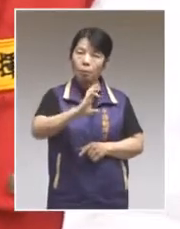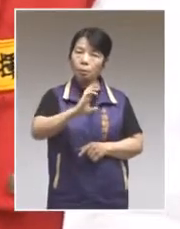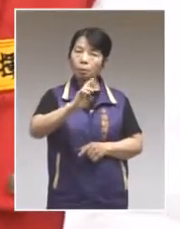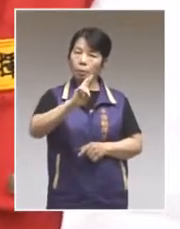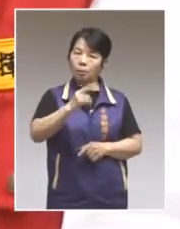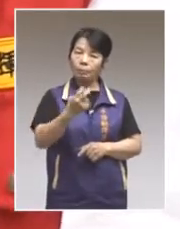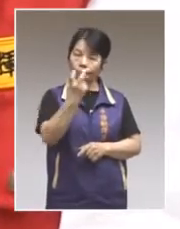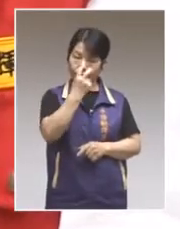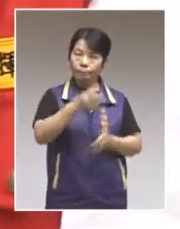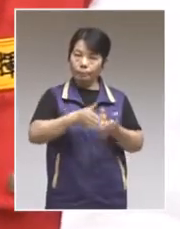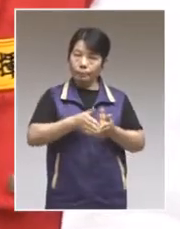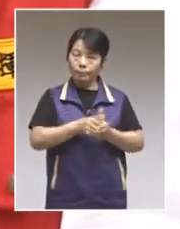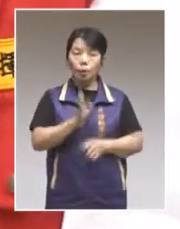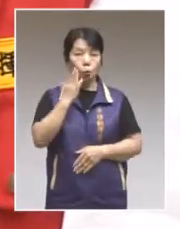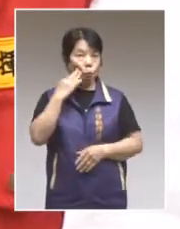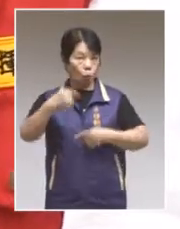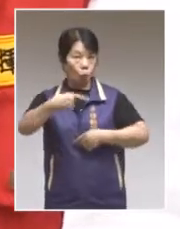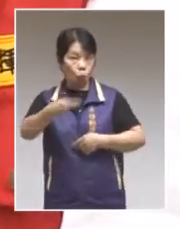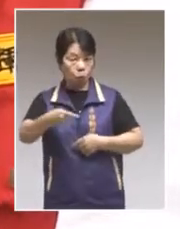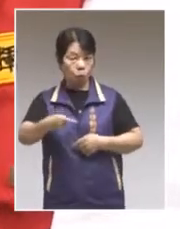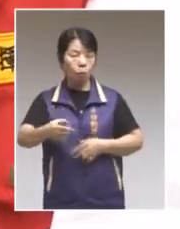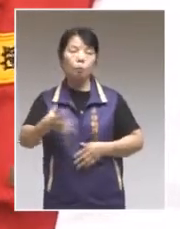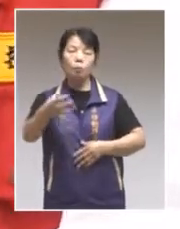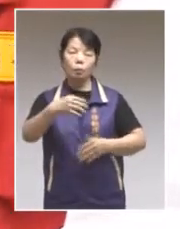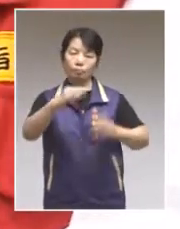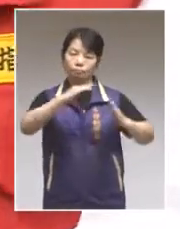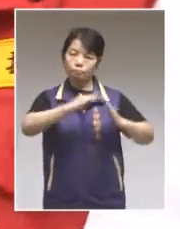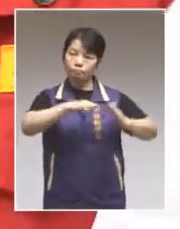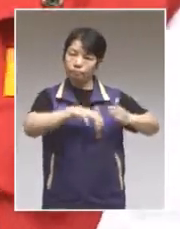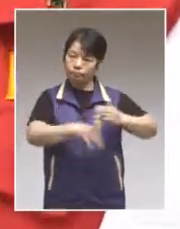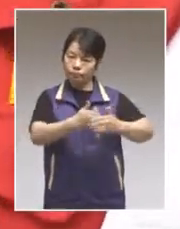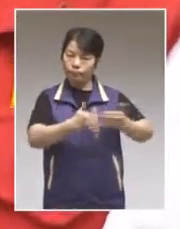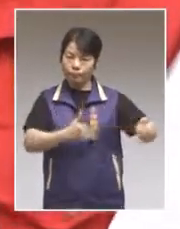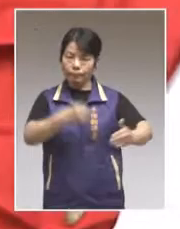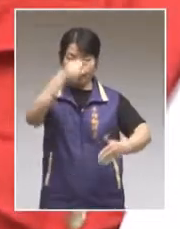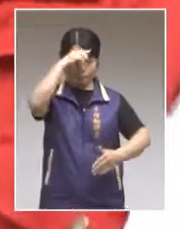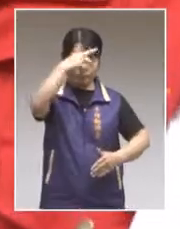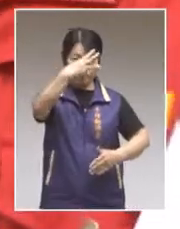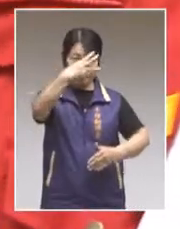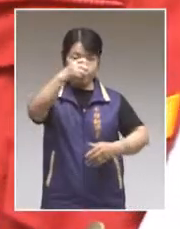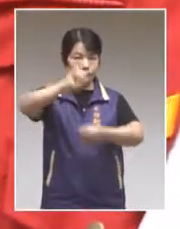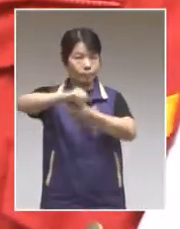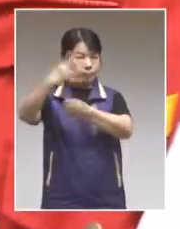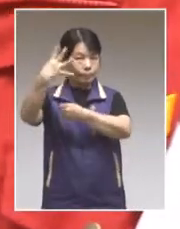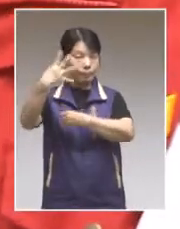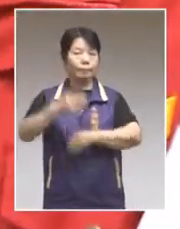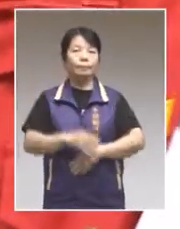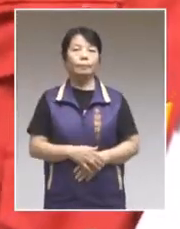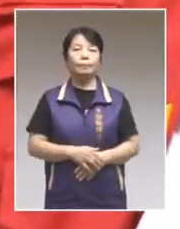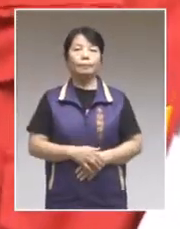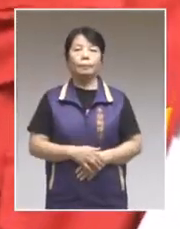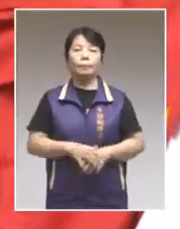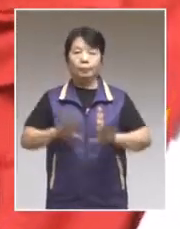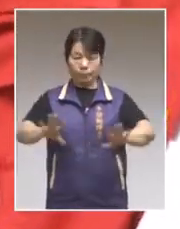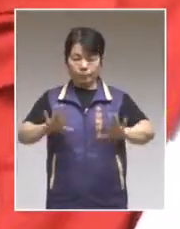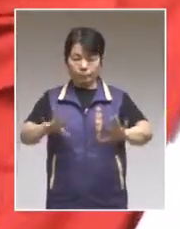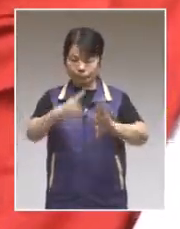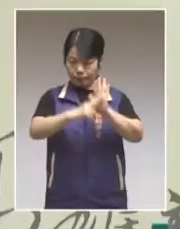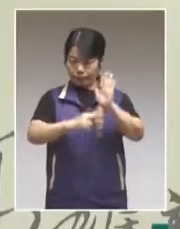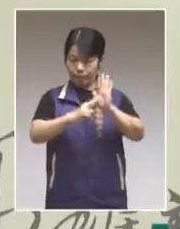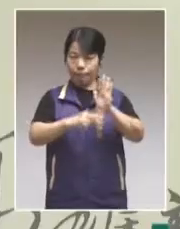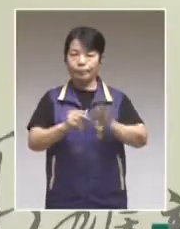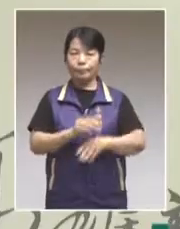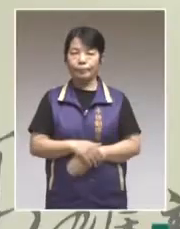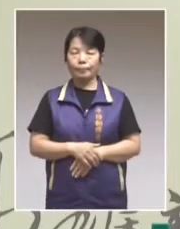隔离。这个3+4，好，在这里，在这个部分，好，来跟大家做一个说明，